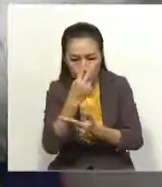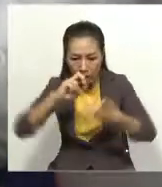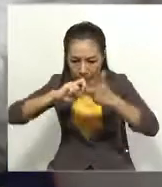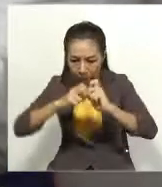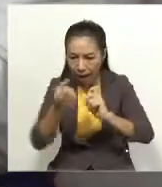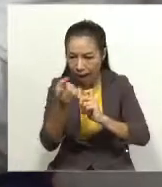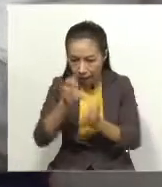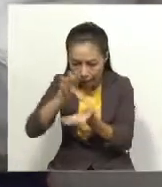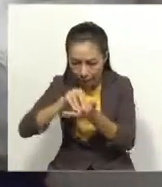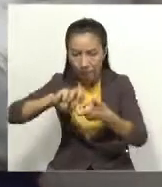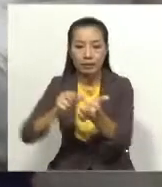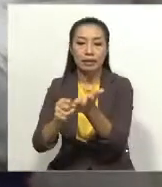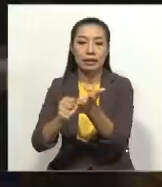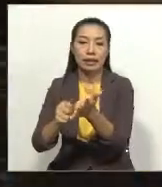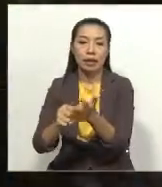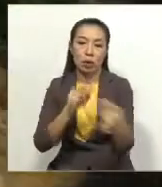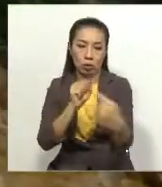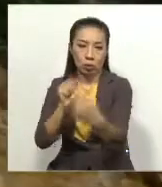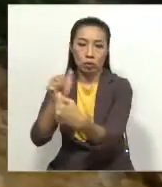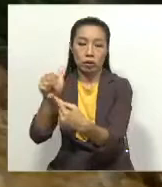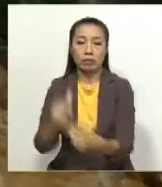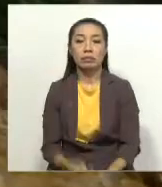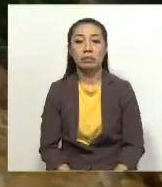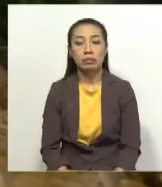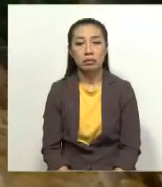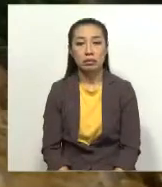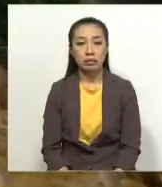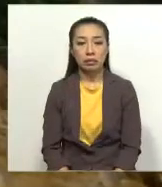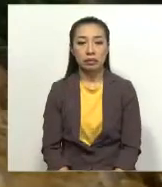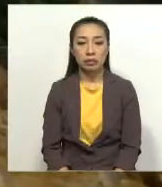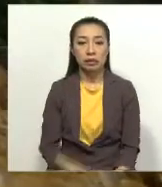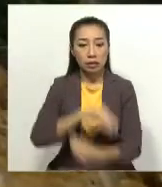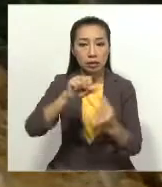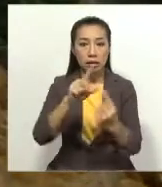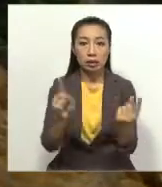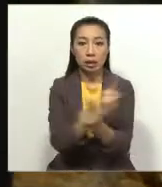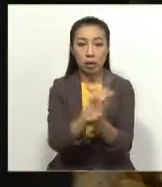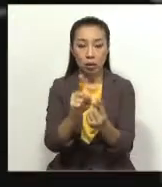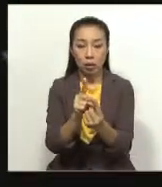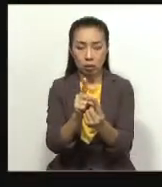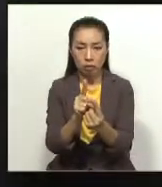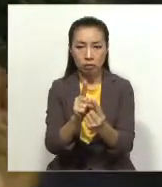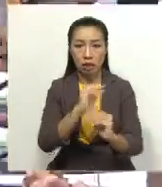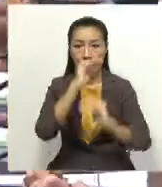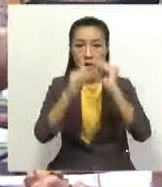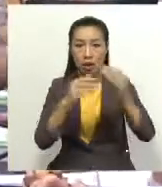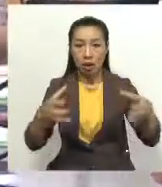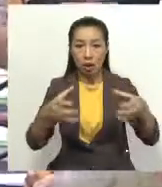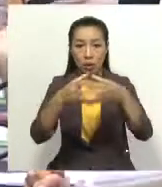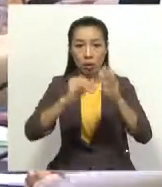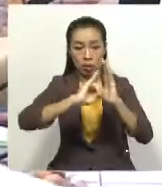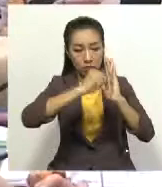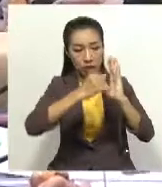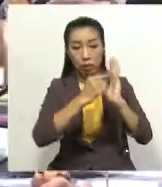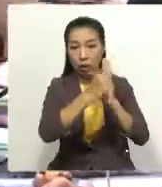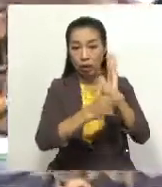รณีสำหรับข้อเสนอการประชุมการพัฒนาเศรษฐกิจและสังคมกลุ่มจังหวัดภาคตะวันออกเฉียงเหนือตอนล่าง